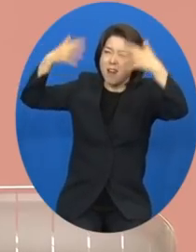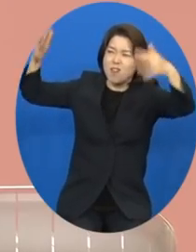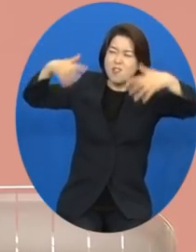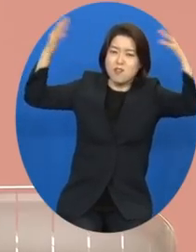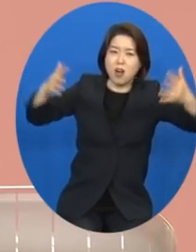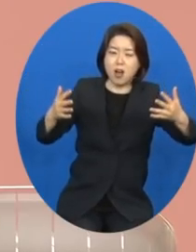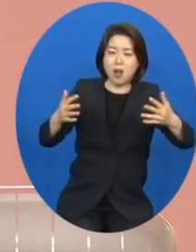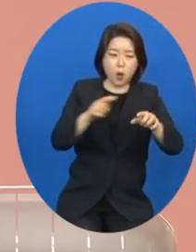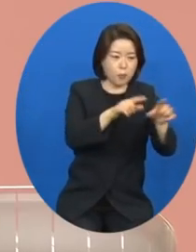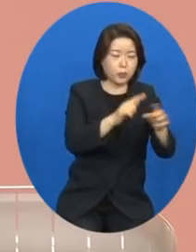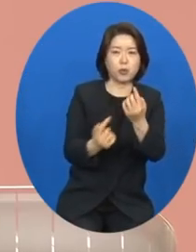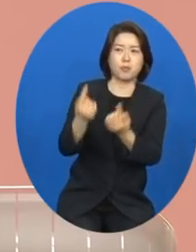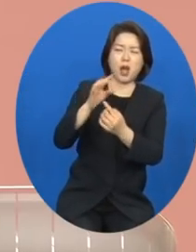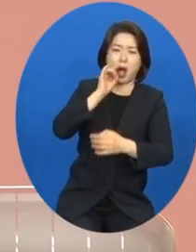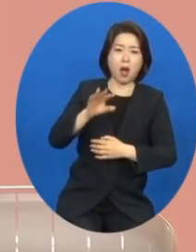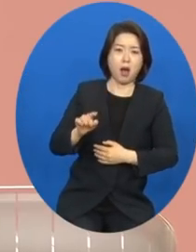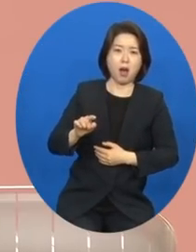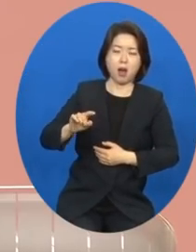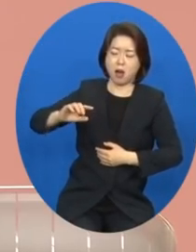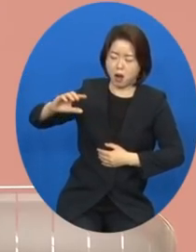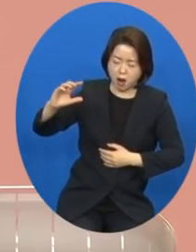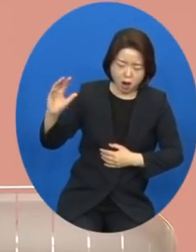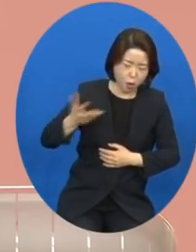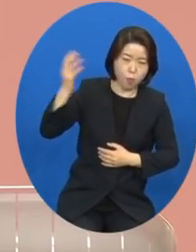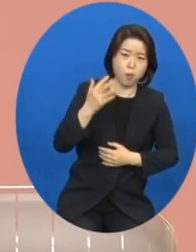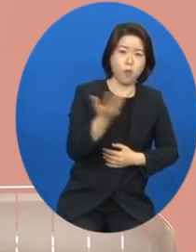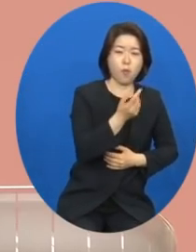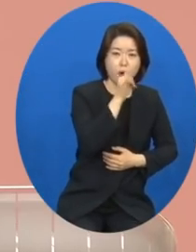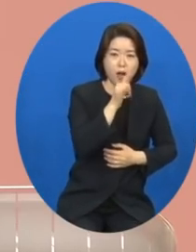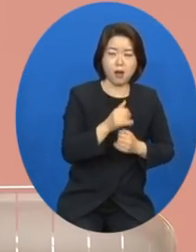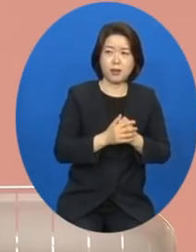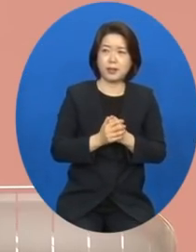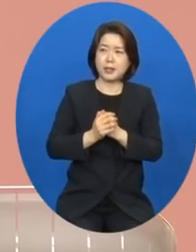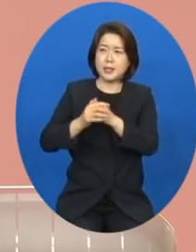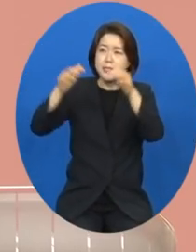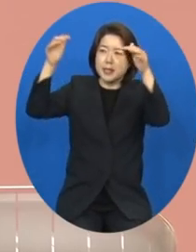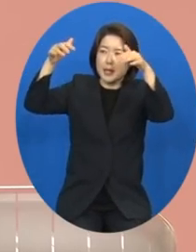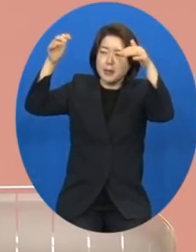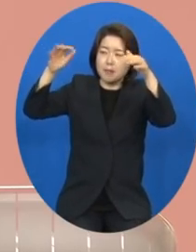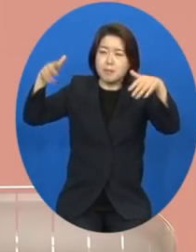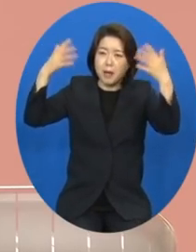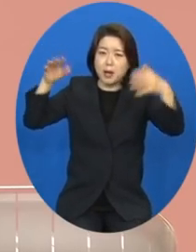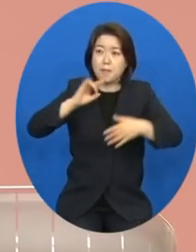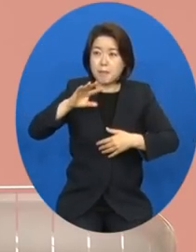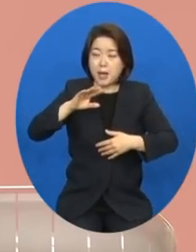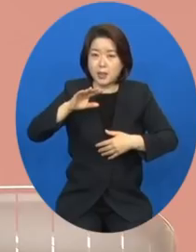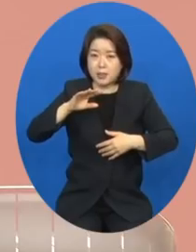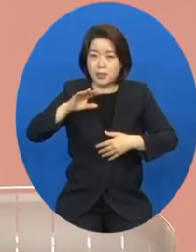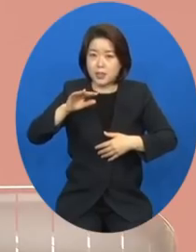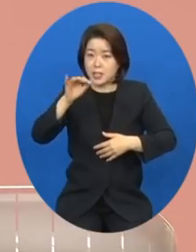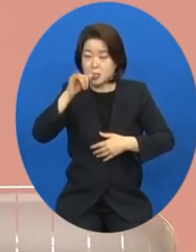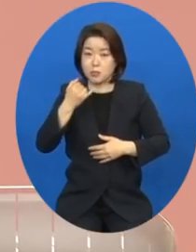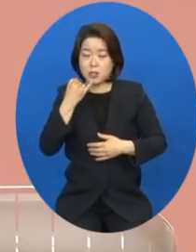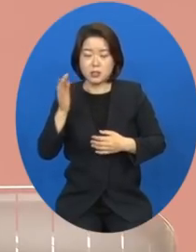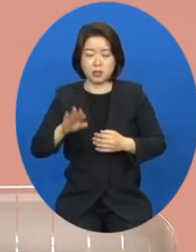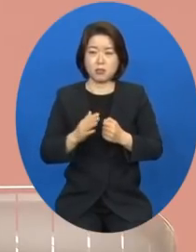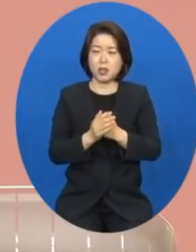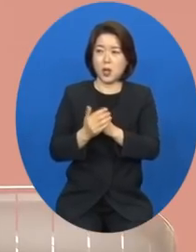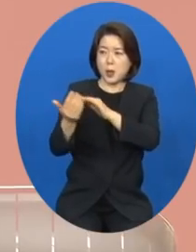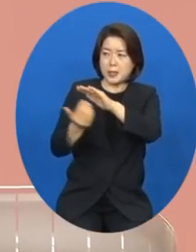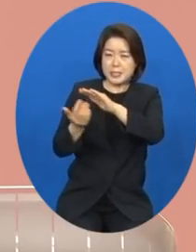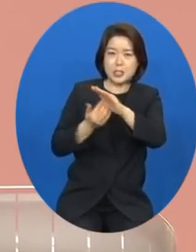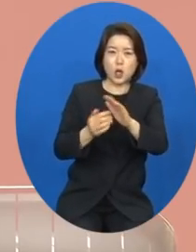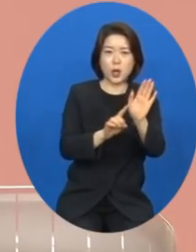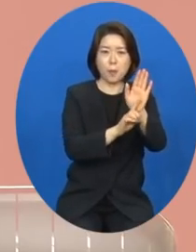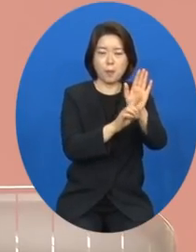비교가 안됩니다 근데 비만 왔으면 아 이건 아니겠다 싶은데 여러분 톰의 다가오기 전에 전조증상이 하나 있습니다